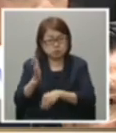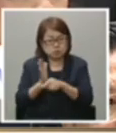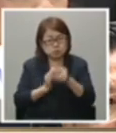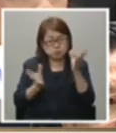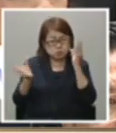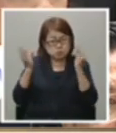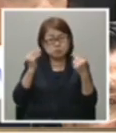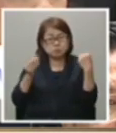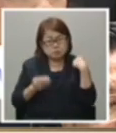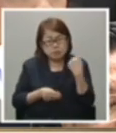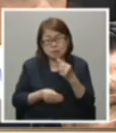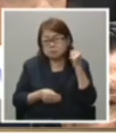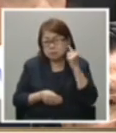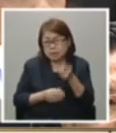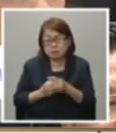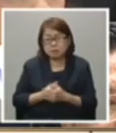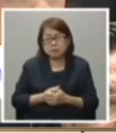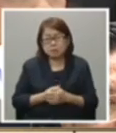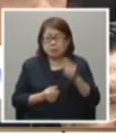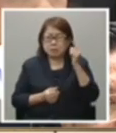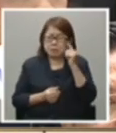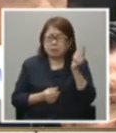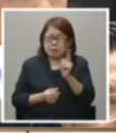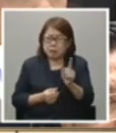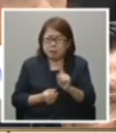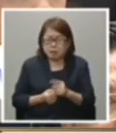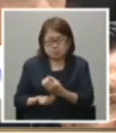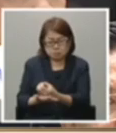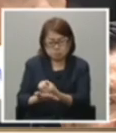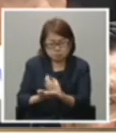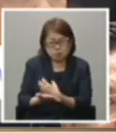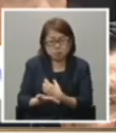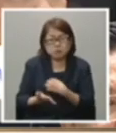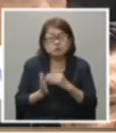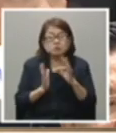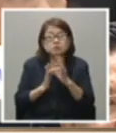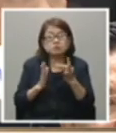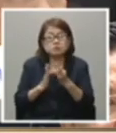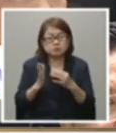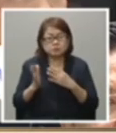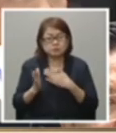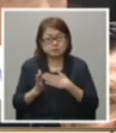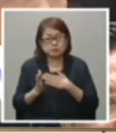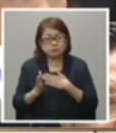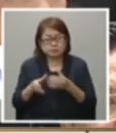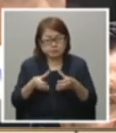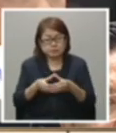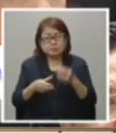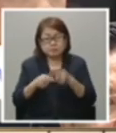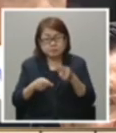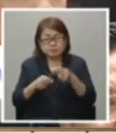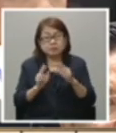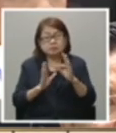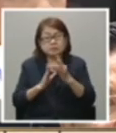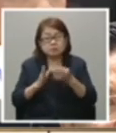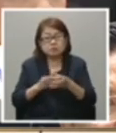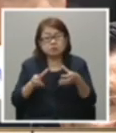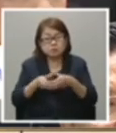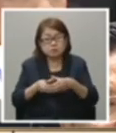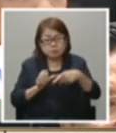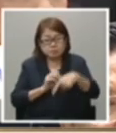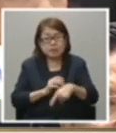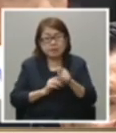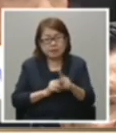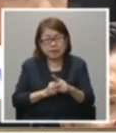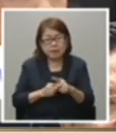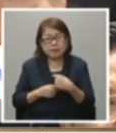อนนี้ท่านใดมีความคิดเห็นอย่างไรเข้าไปใน Facebook ของพรรคเพื่อไทยเพื่อที่จะร่วมตอบคำถามนะ